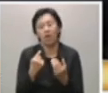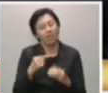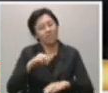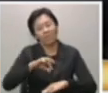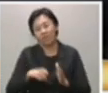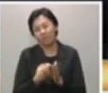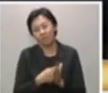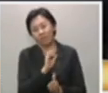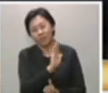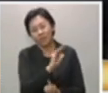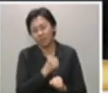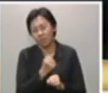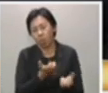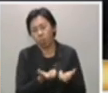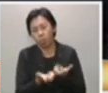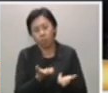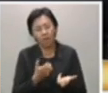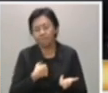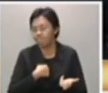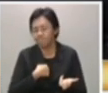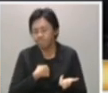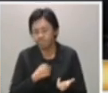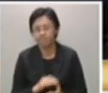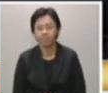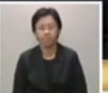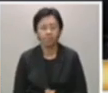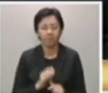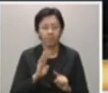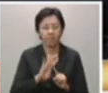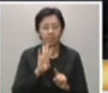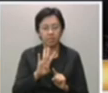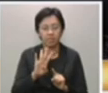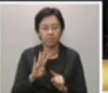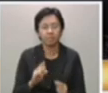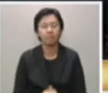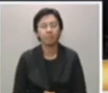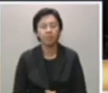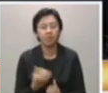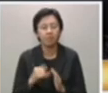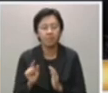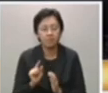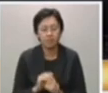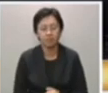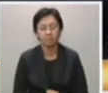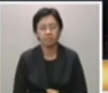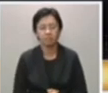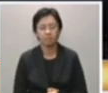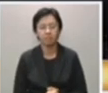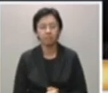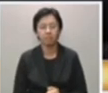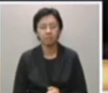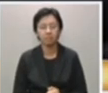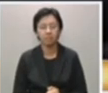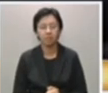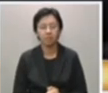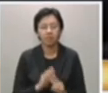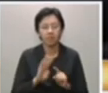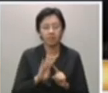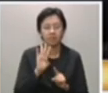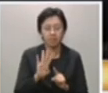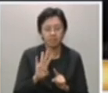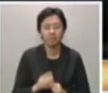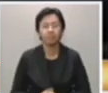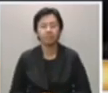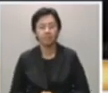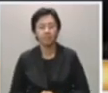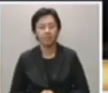านประการที่4ล้มเหลวในการปราบปรามความล้มเหลวประการที่4นะครับ